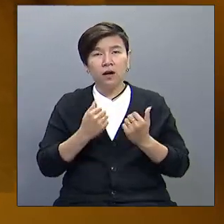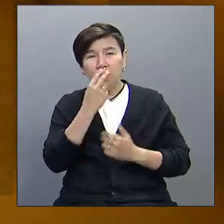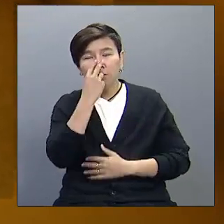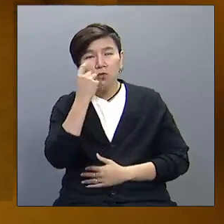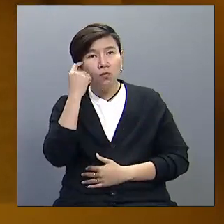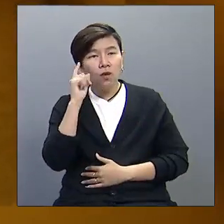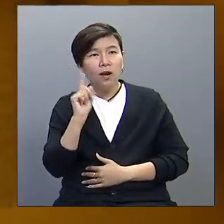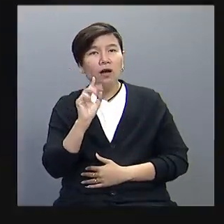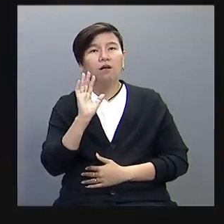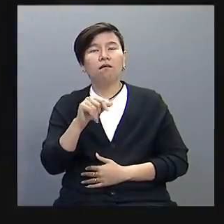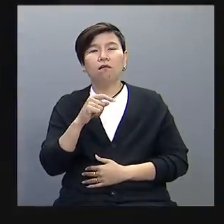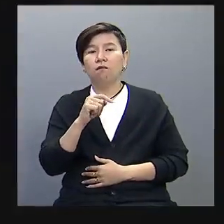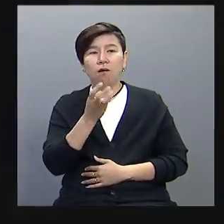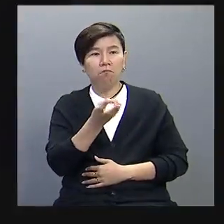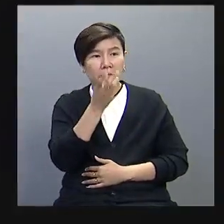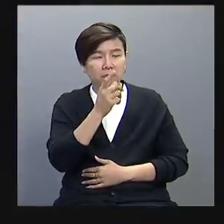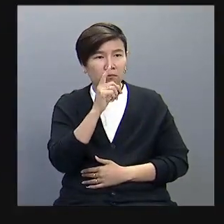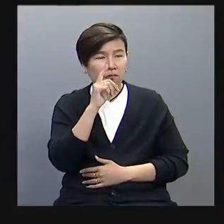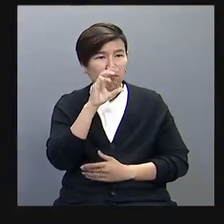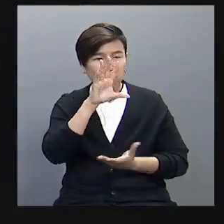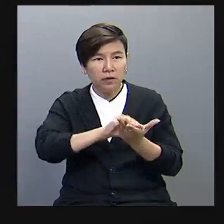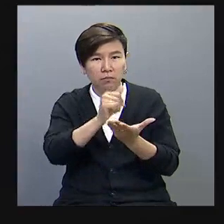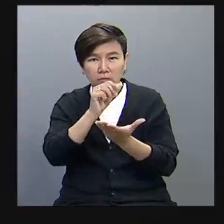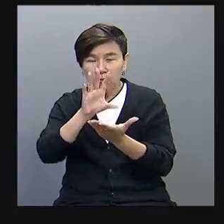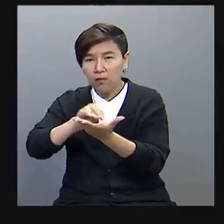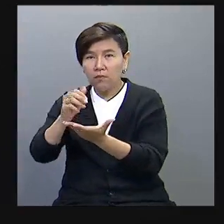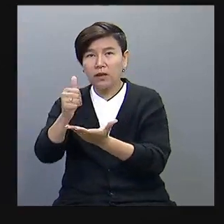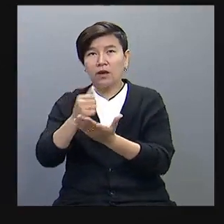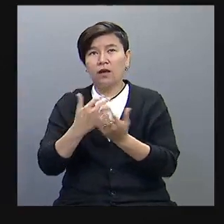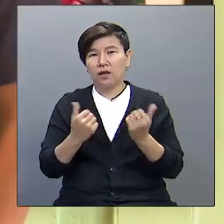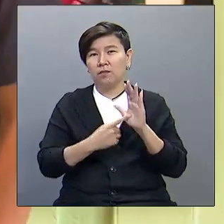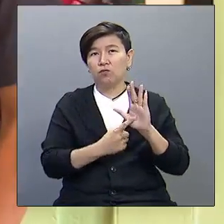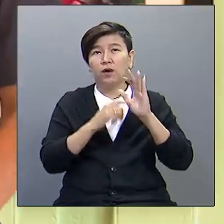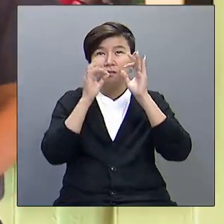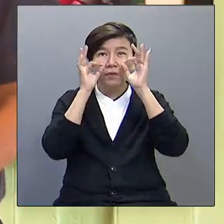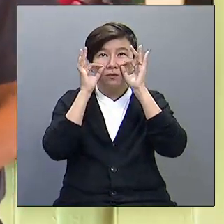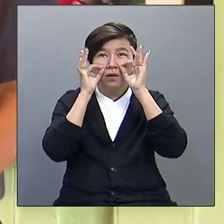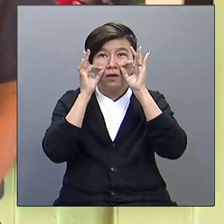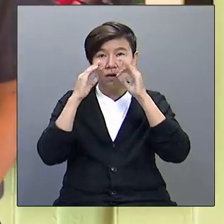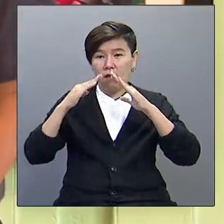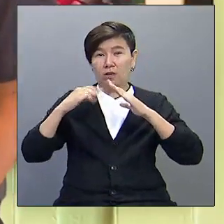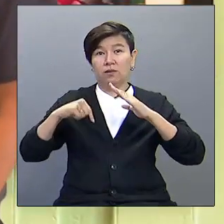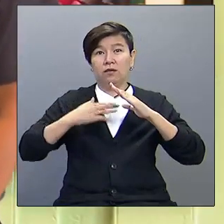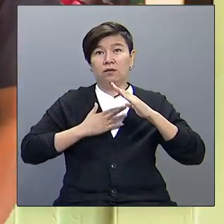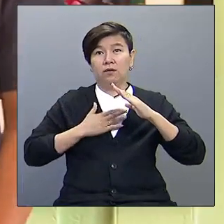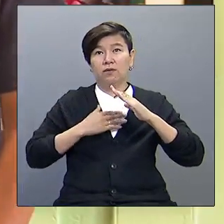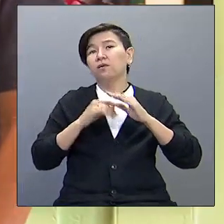ได้มองลักษณะนี้ด้วยผมมี Setอีก Setนึงเป็นเรื่องเกี่ยวกับแมวที่บ้านผมแต่มันจะเป็นแมวอีก